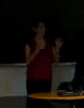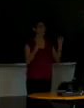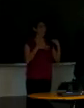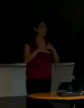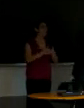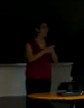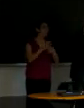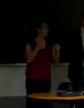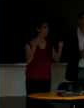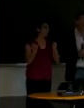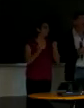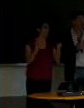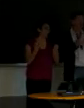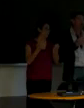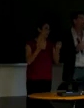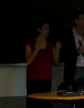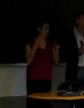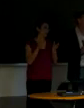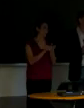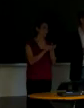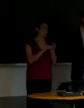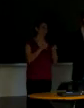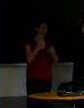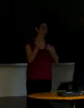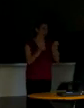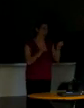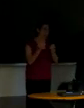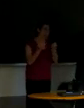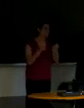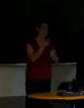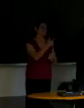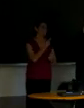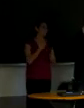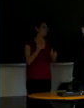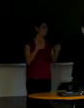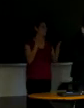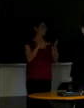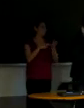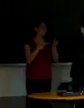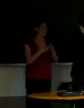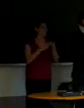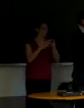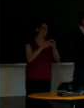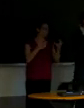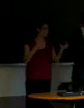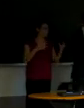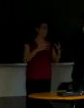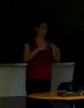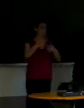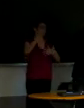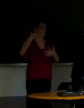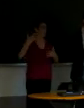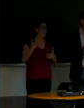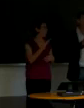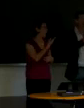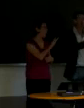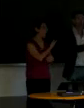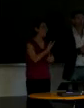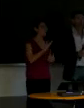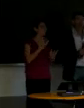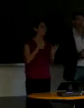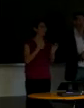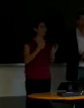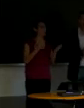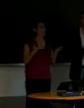è un po' conversione di energia, un po' ingegneria industriale, quindi da un punto di vista generale vanno a concludere un percorso che